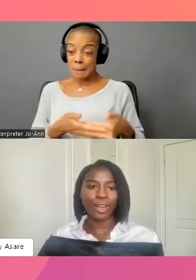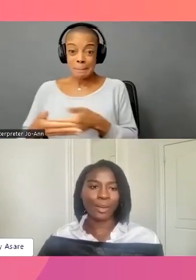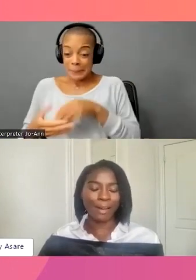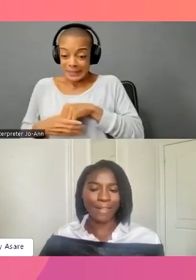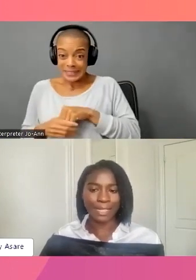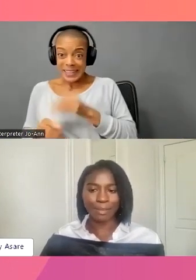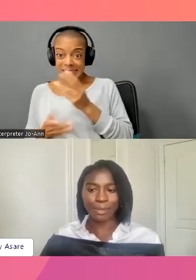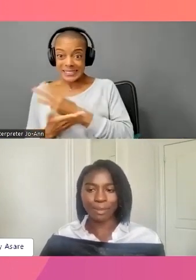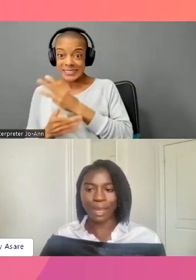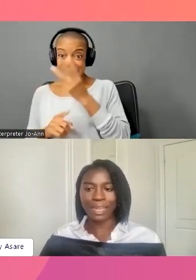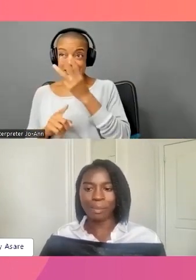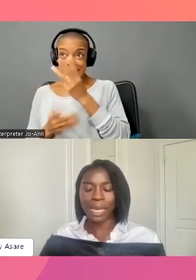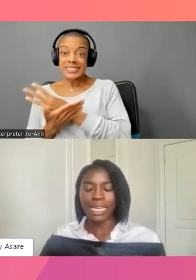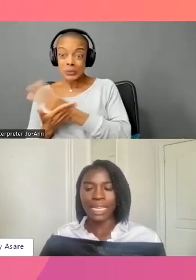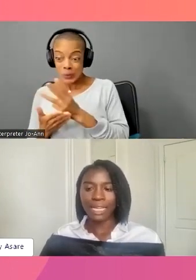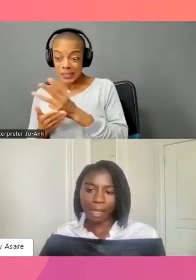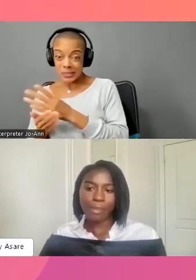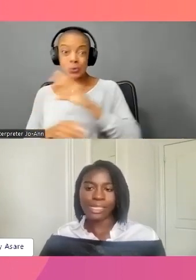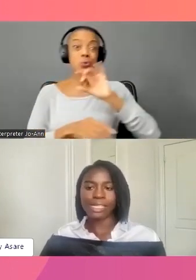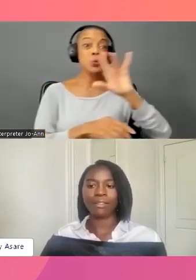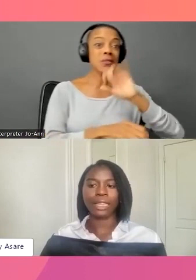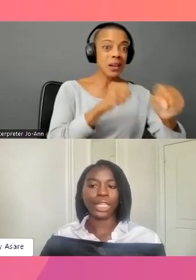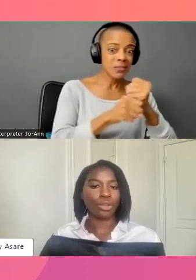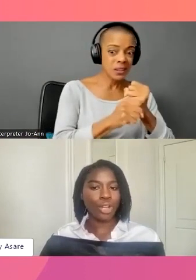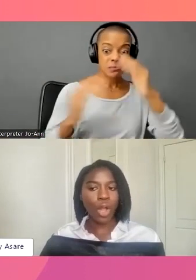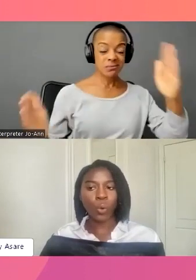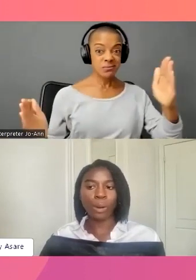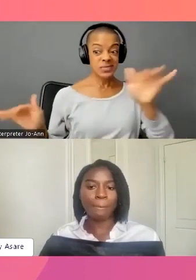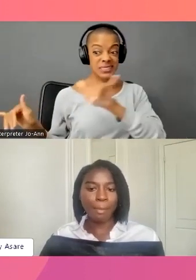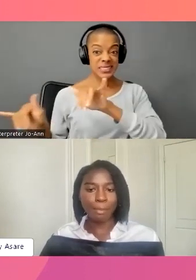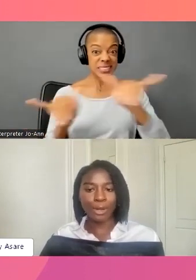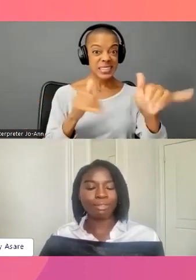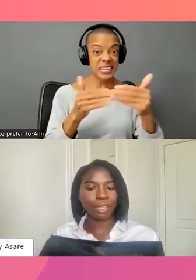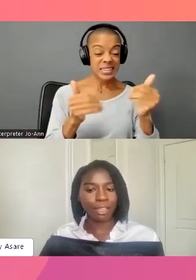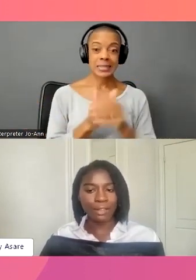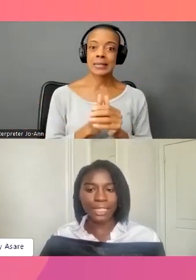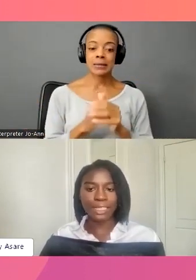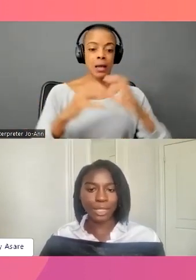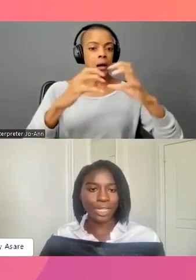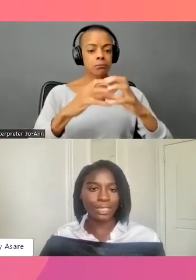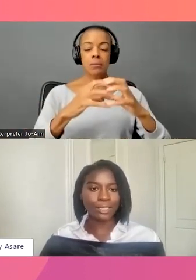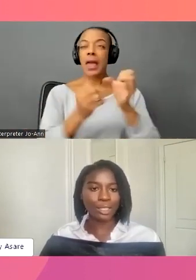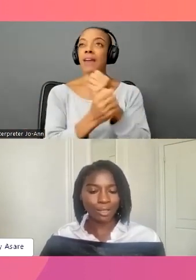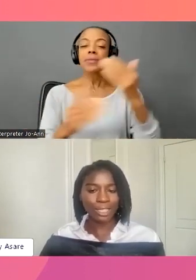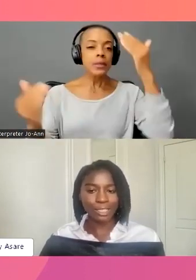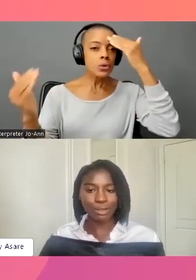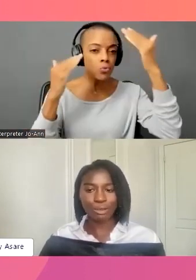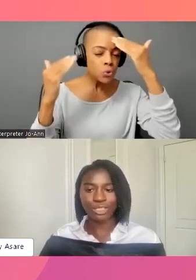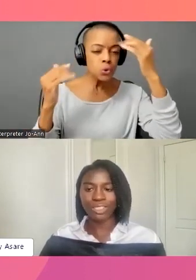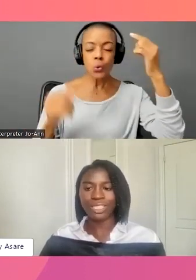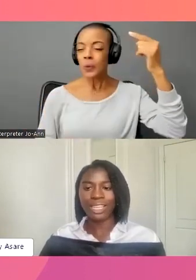qui contient le cerveau, donc se développe et se renforcer, mais pas